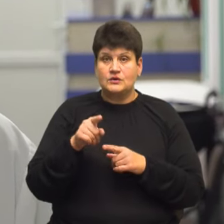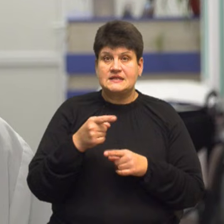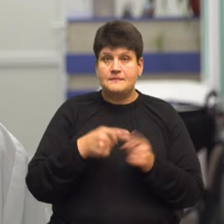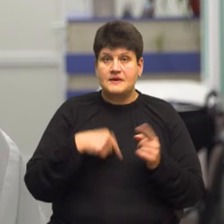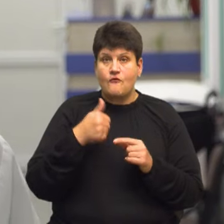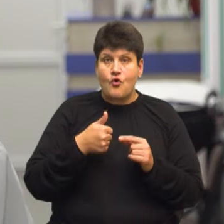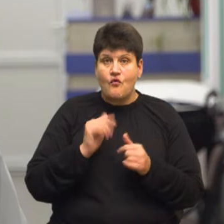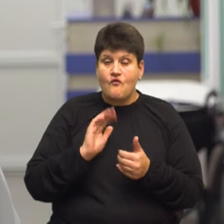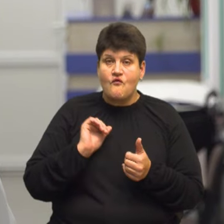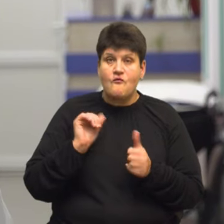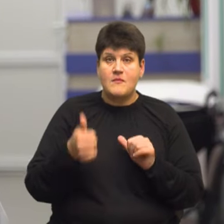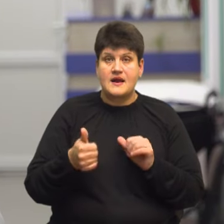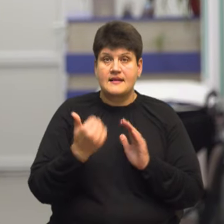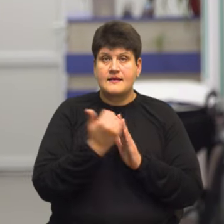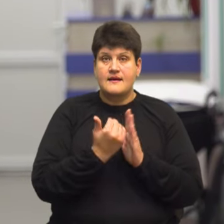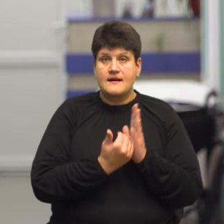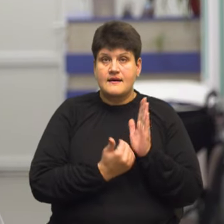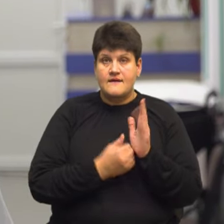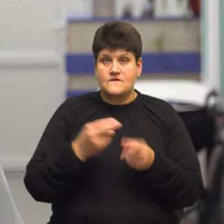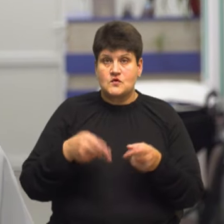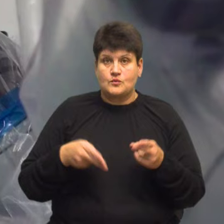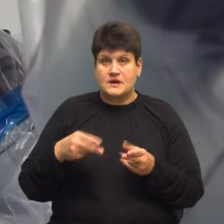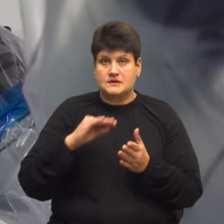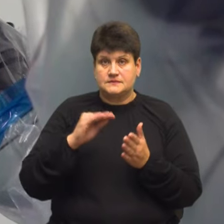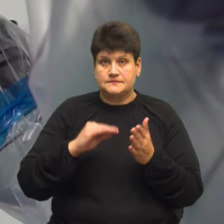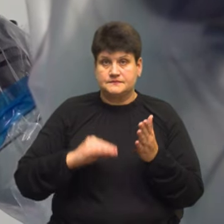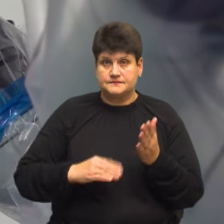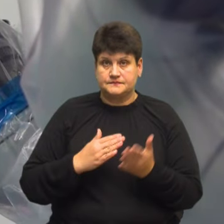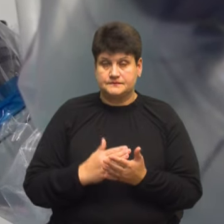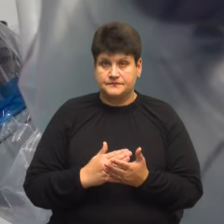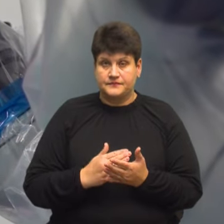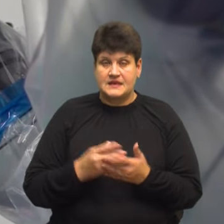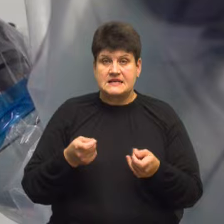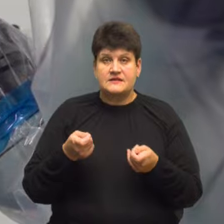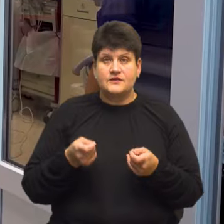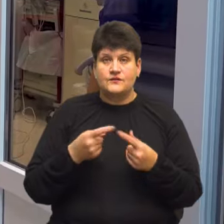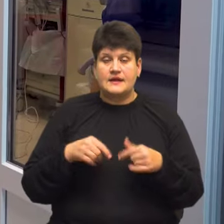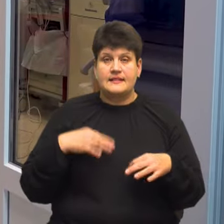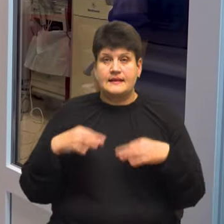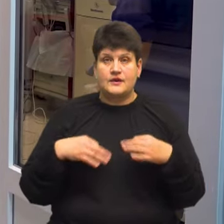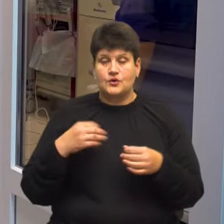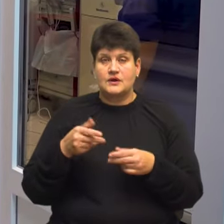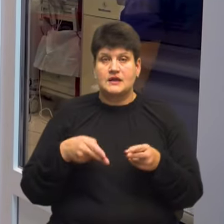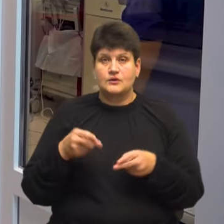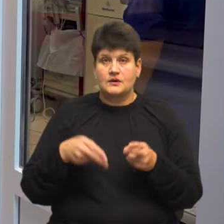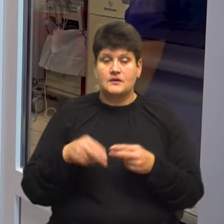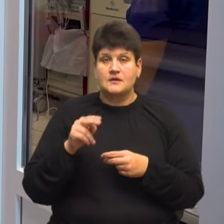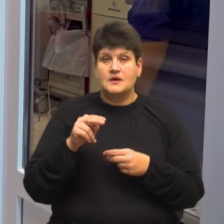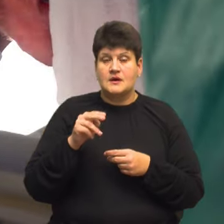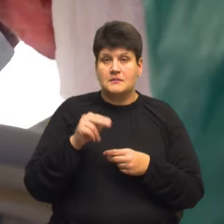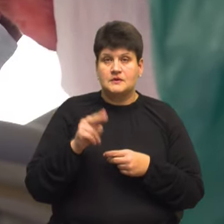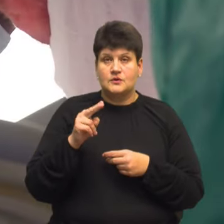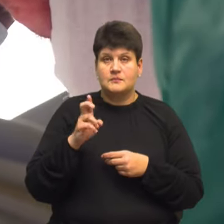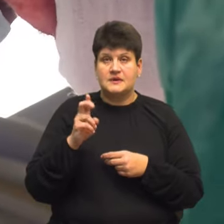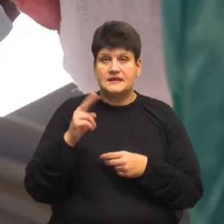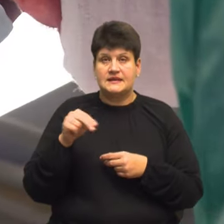вперед графік операції розписаний. Завідувач відділення нейрохірургії медзакладу Павло Бідзілля розповідає,